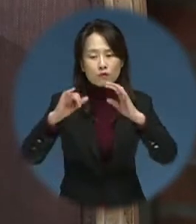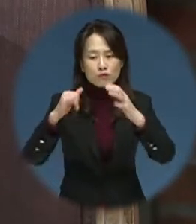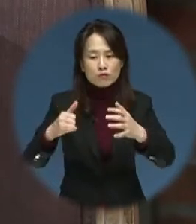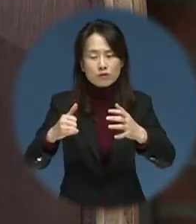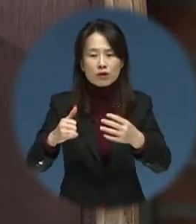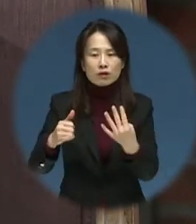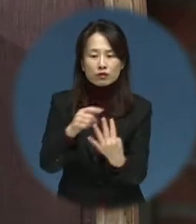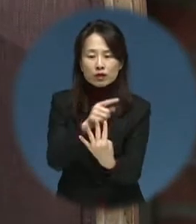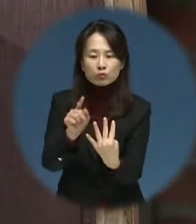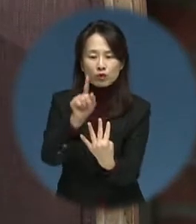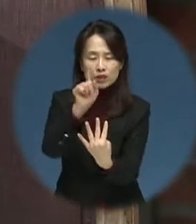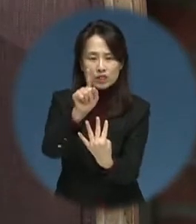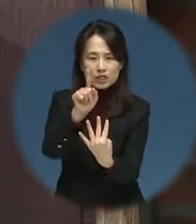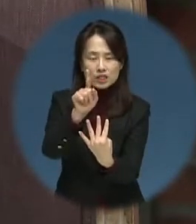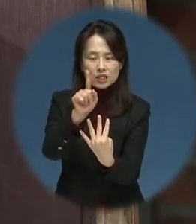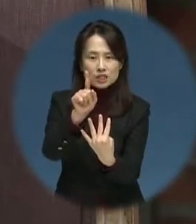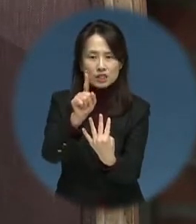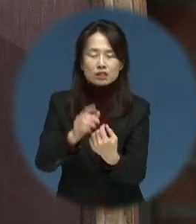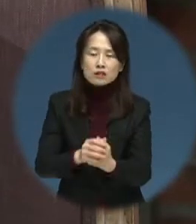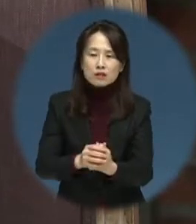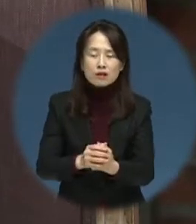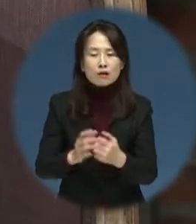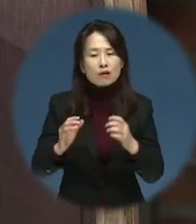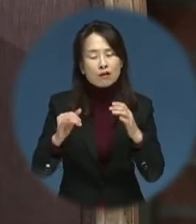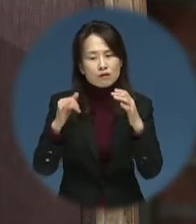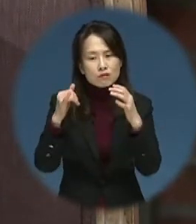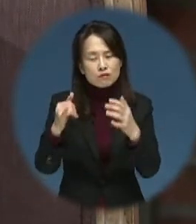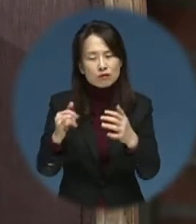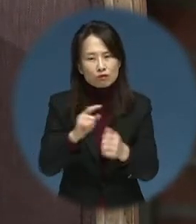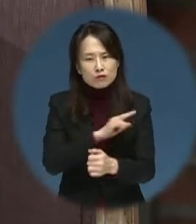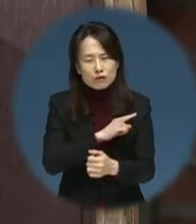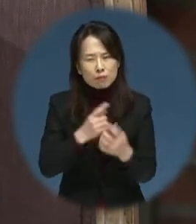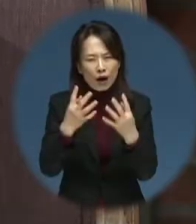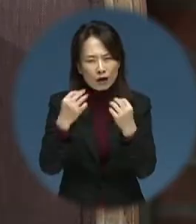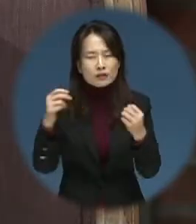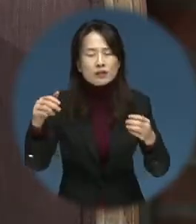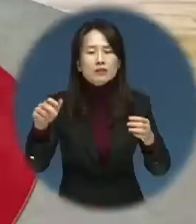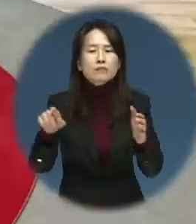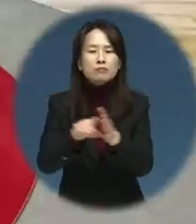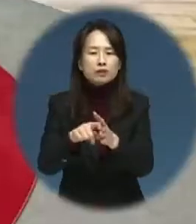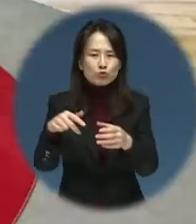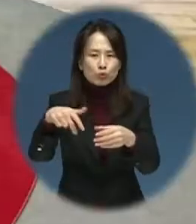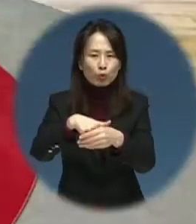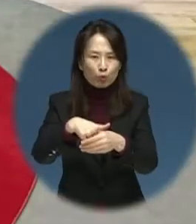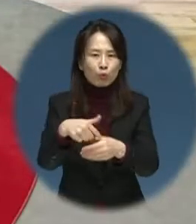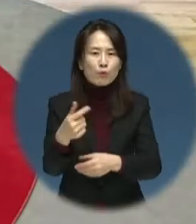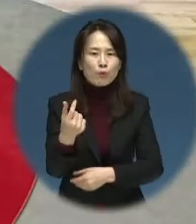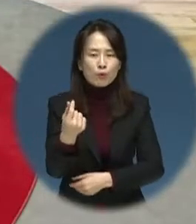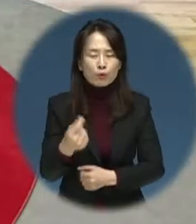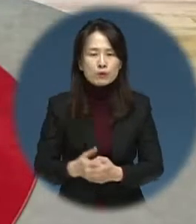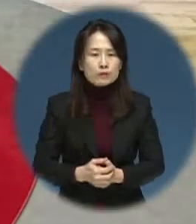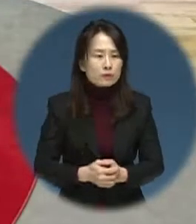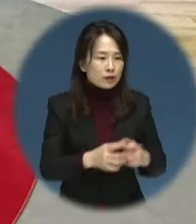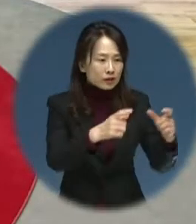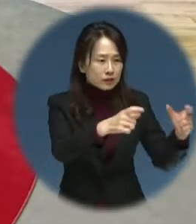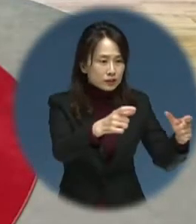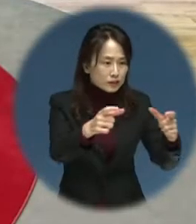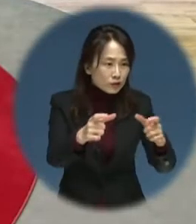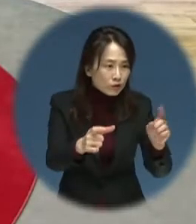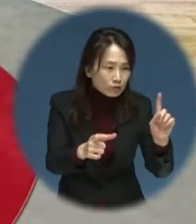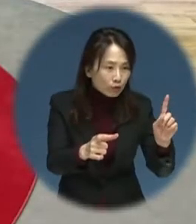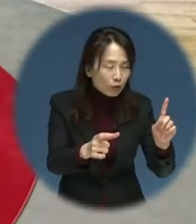1에 해당되는 세계 최대 단일 문화권이라고 할 수 있겠죠. 예, 예. 그 지역적으로는 어떻습니까?